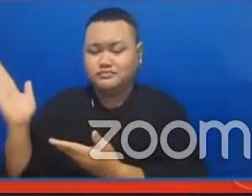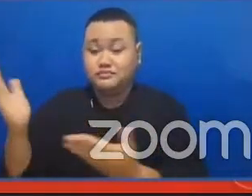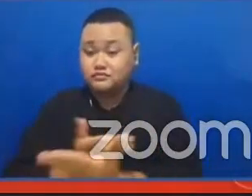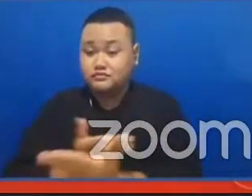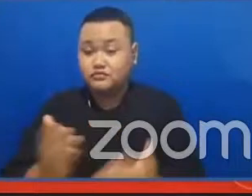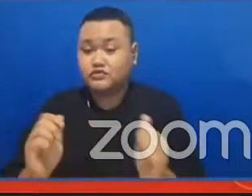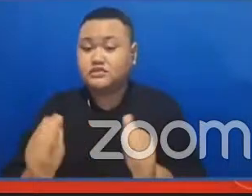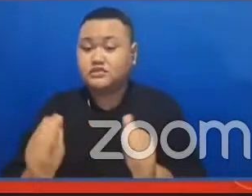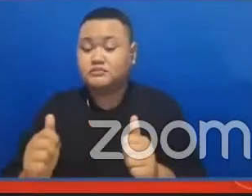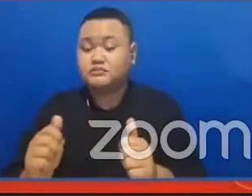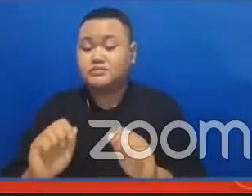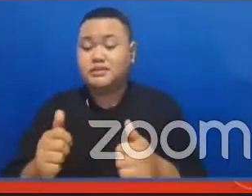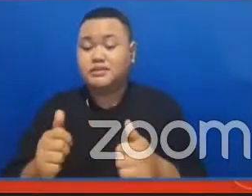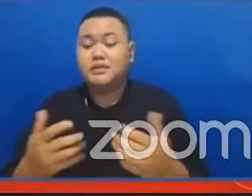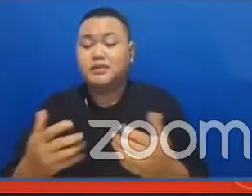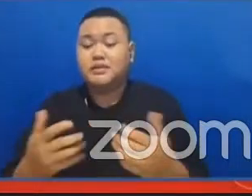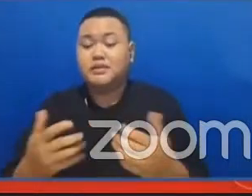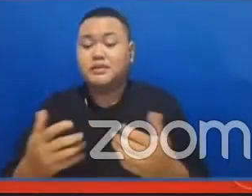siapkan adalah mungkin